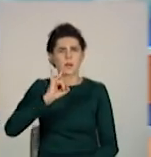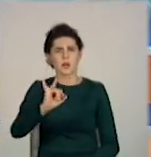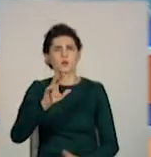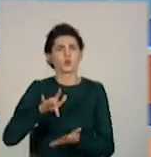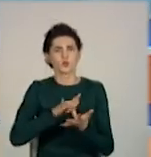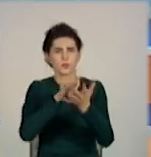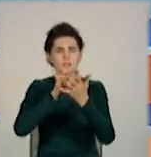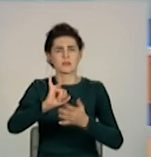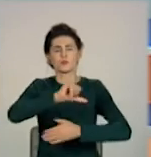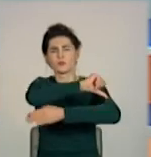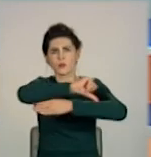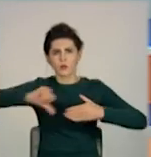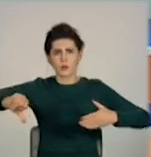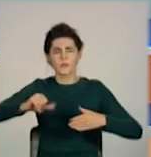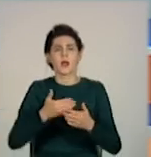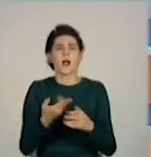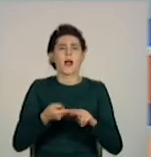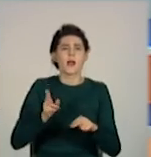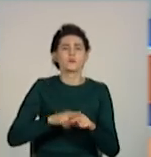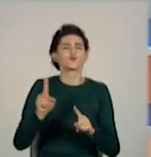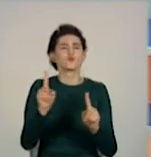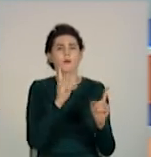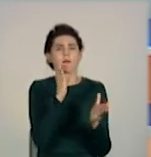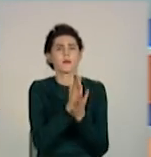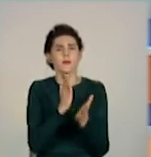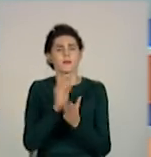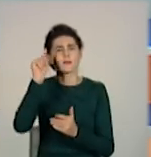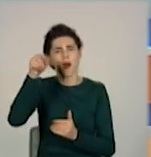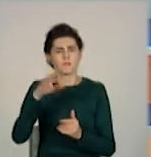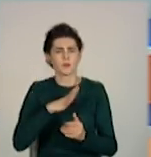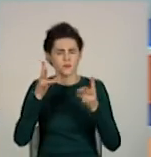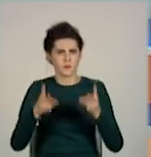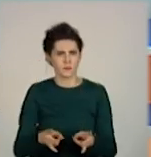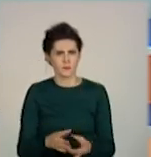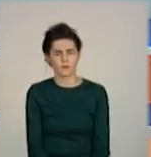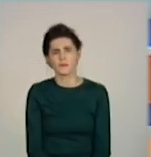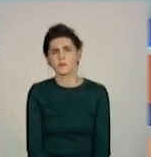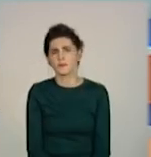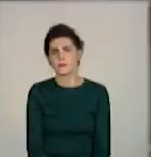прикордонну зону. З чим найчастіше там звертаються до медиків – дивіться далі.